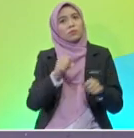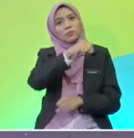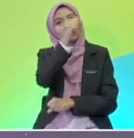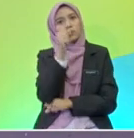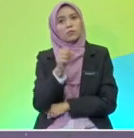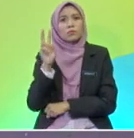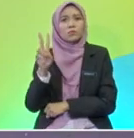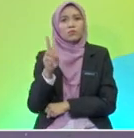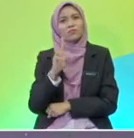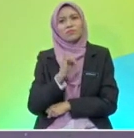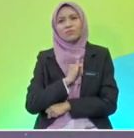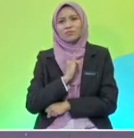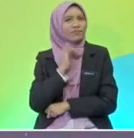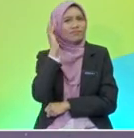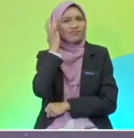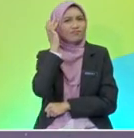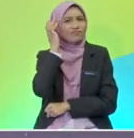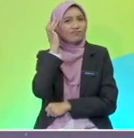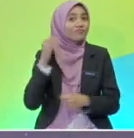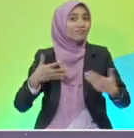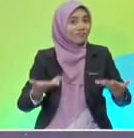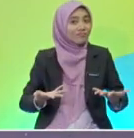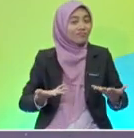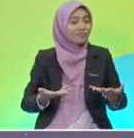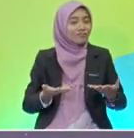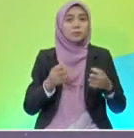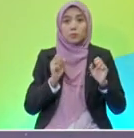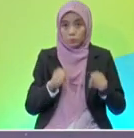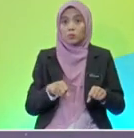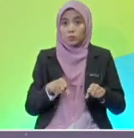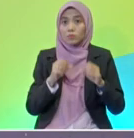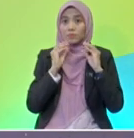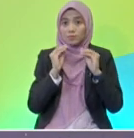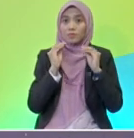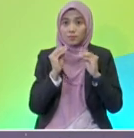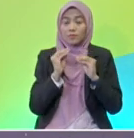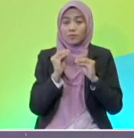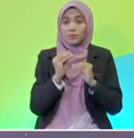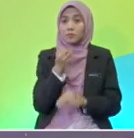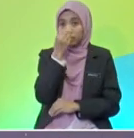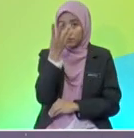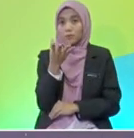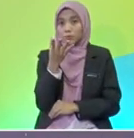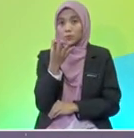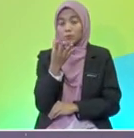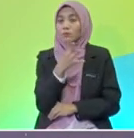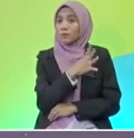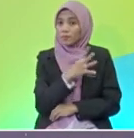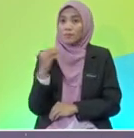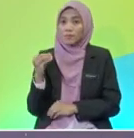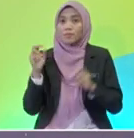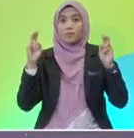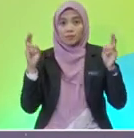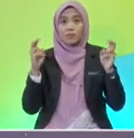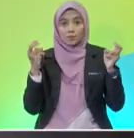keliru macam mana sebenarnya sih Mungkin cukup beli bagi pelajaran dan topik yang Kita bincang